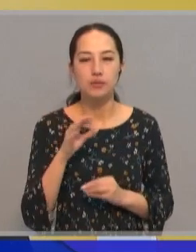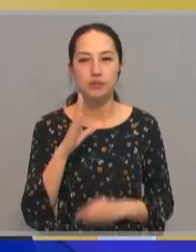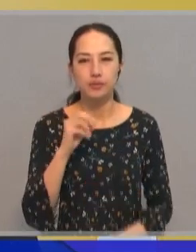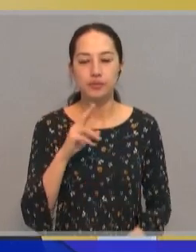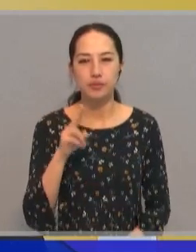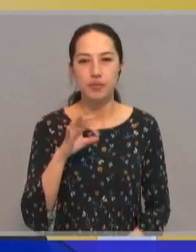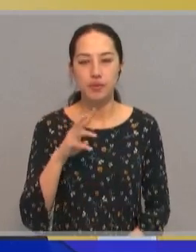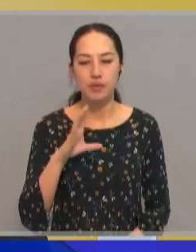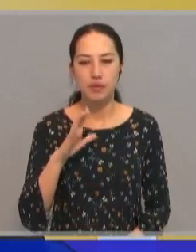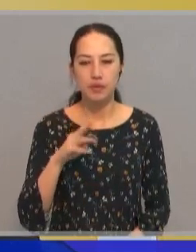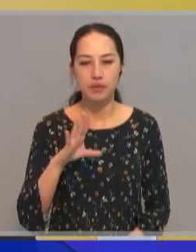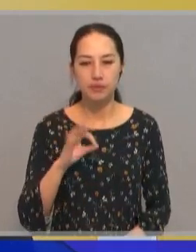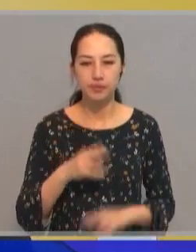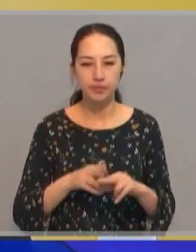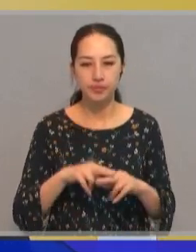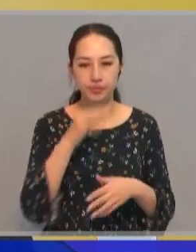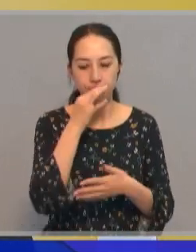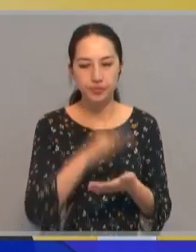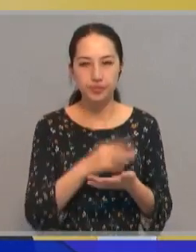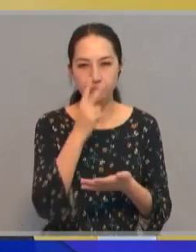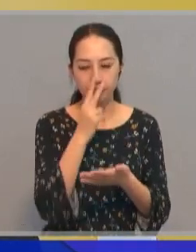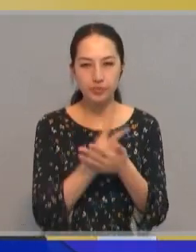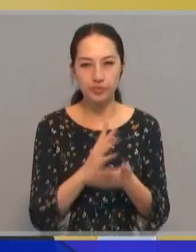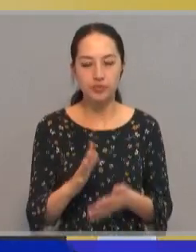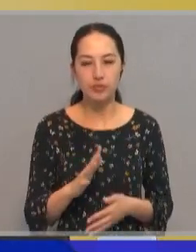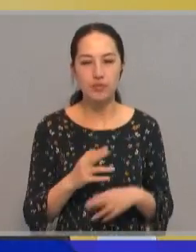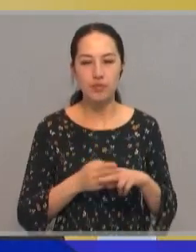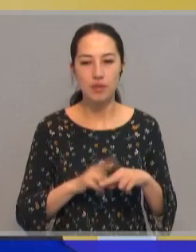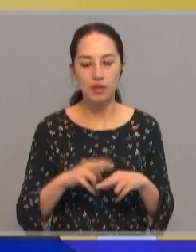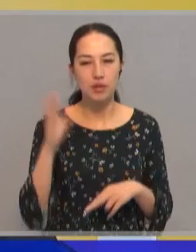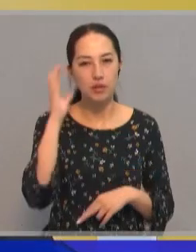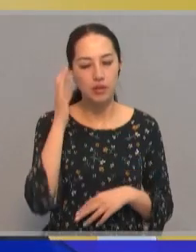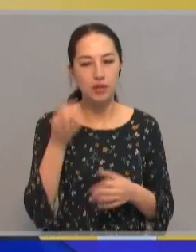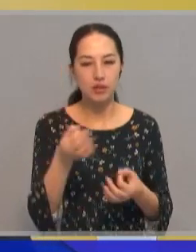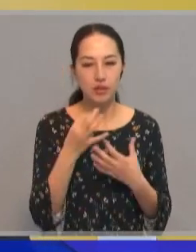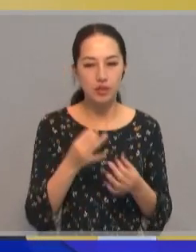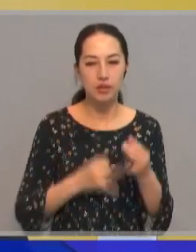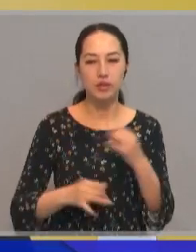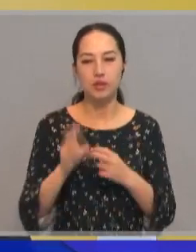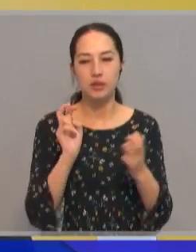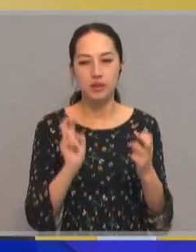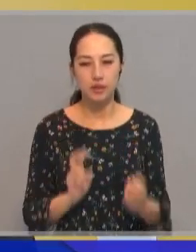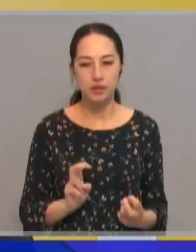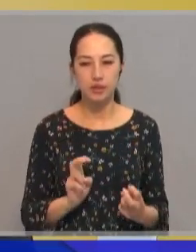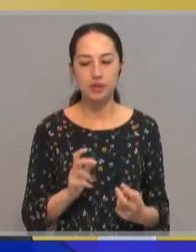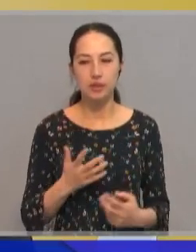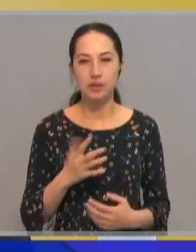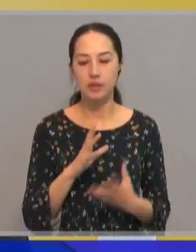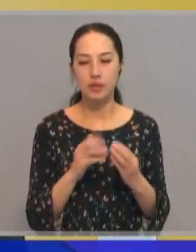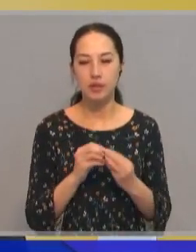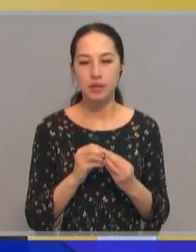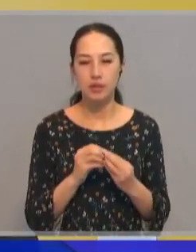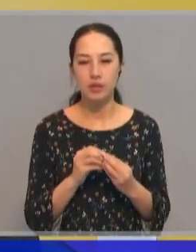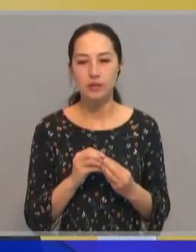ведомство аралық мынау топ бұл жауапкершілігін қарамайды, әңгімесін тыңдайды, бірге отырайық, асырға кірісіп